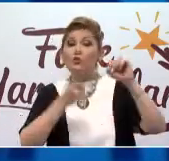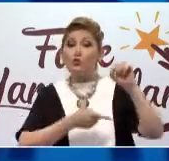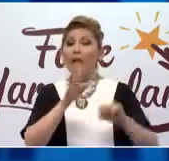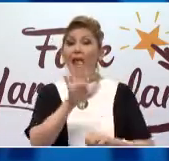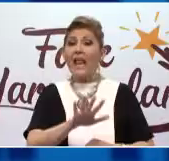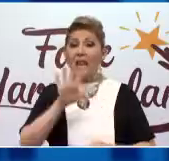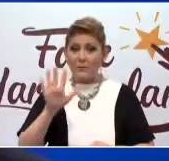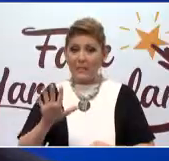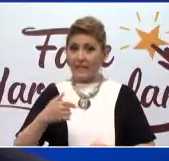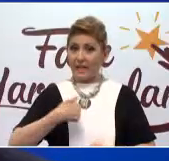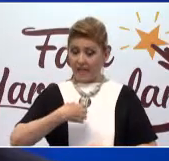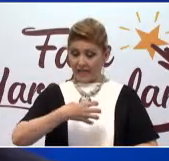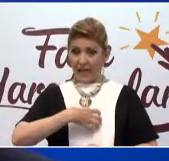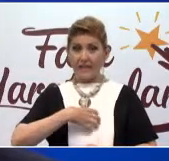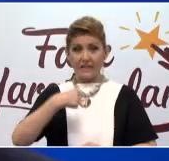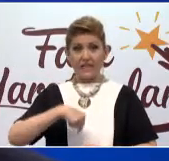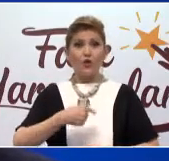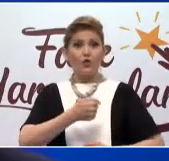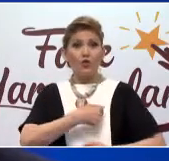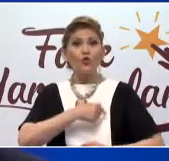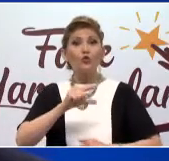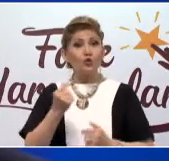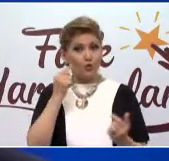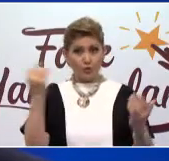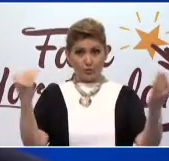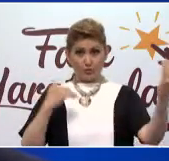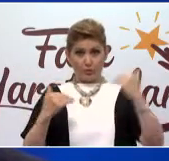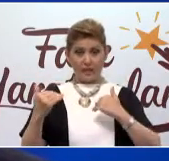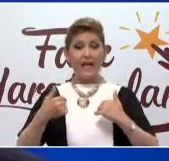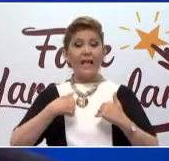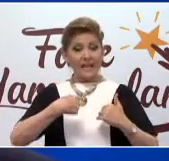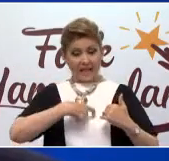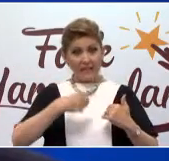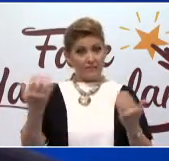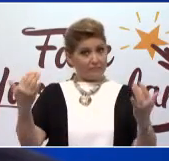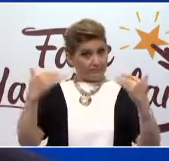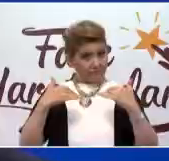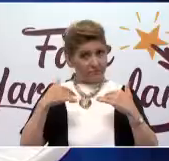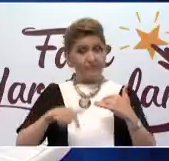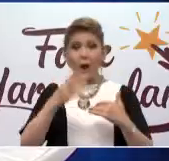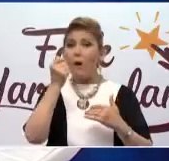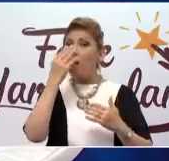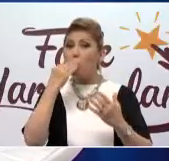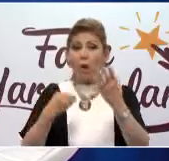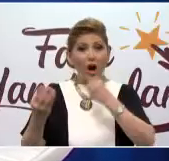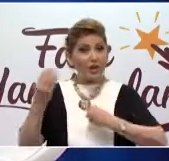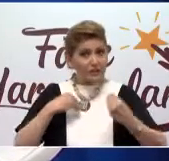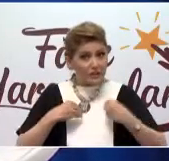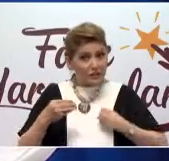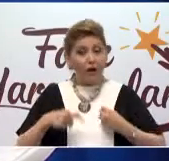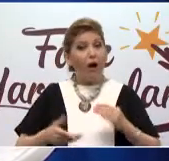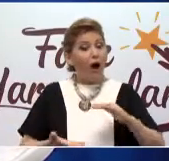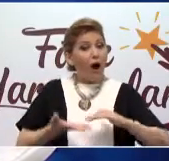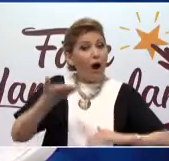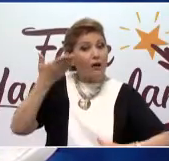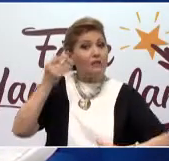%55'i kendilerine katılan gönüllü sayısında ve kendilerine yapılan bağışlarda artış